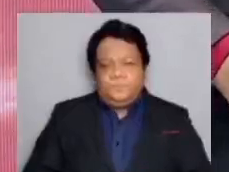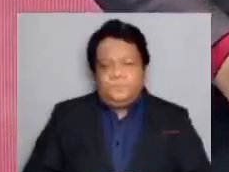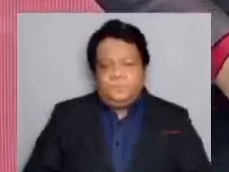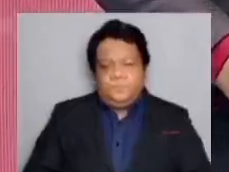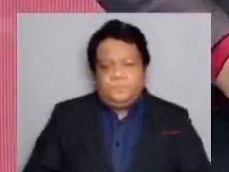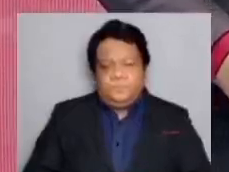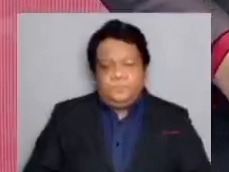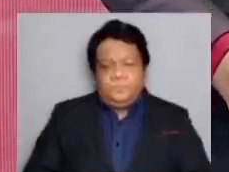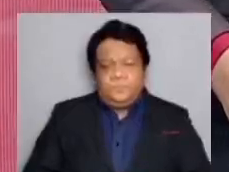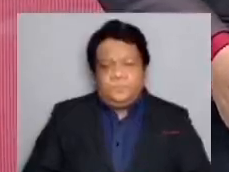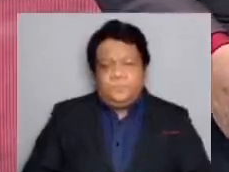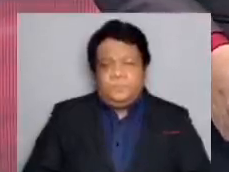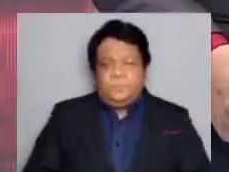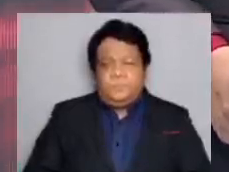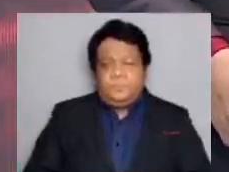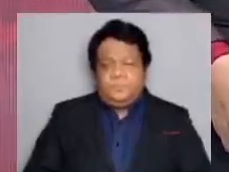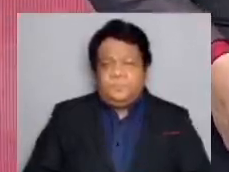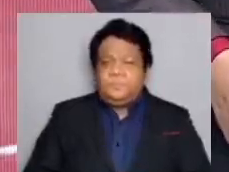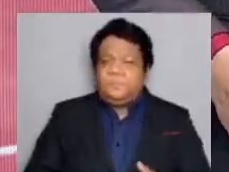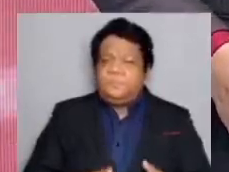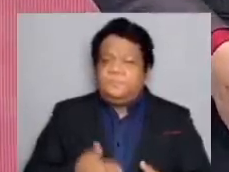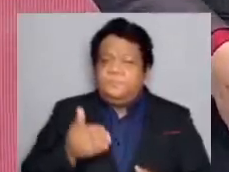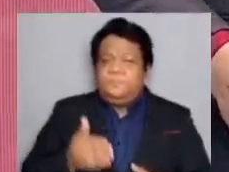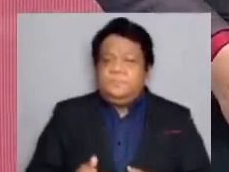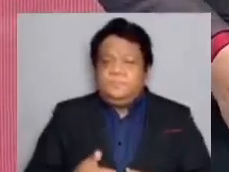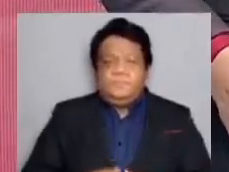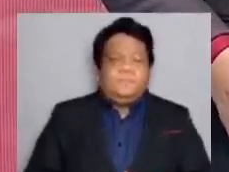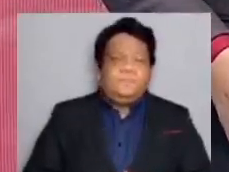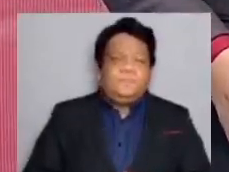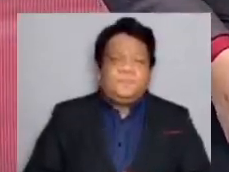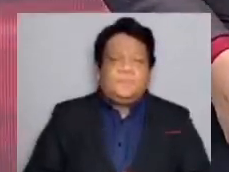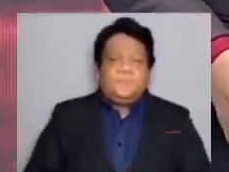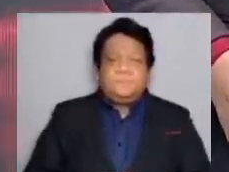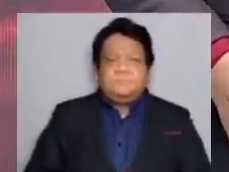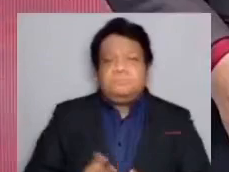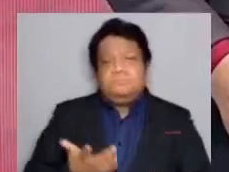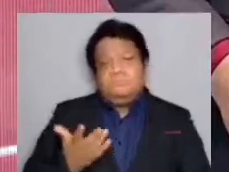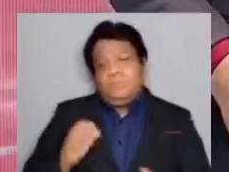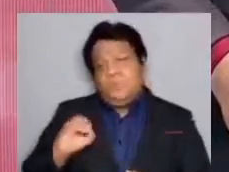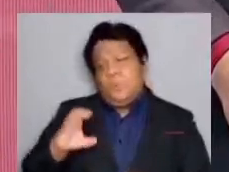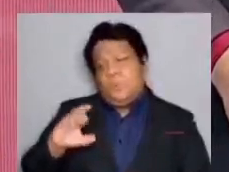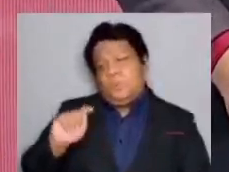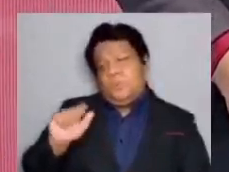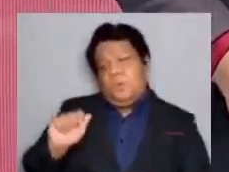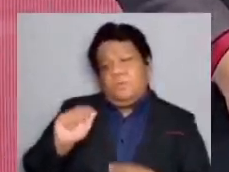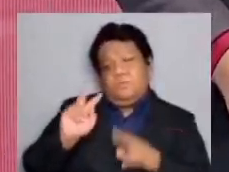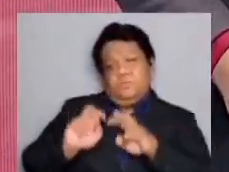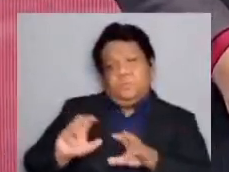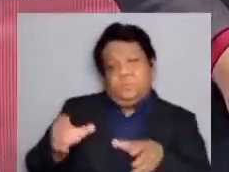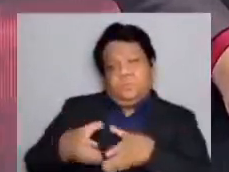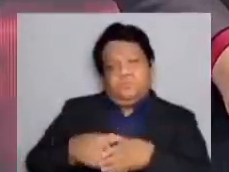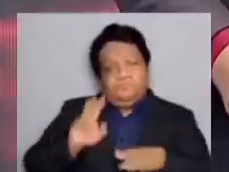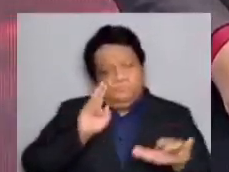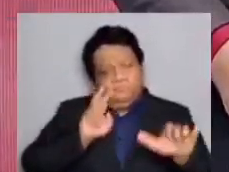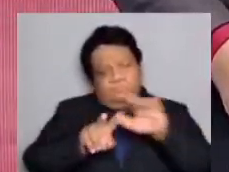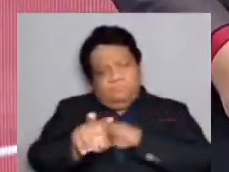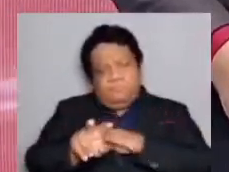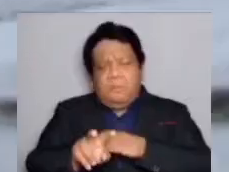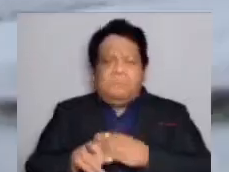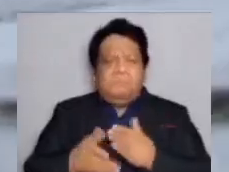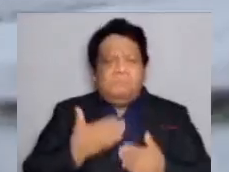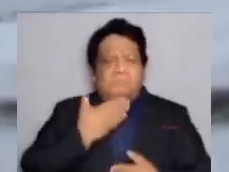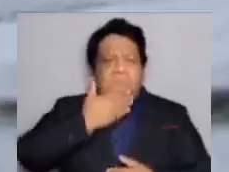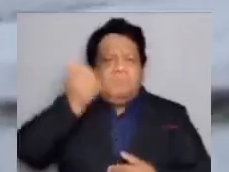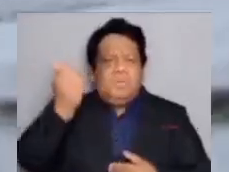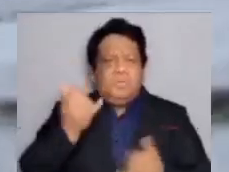Maganda at maayos sa pagdiriwang ng Pasko ang nakikita ng OCTA Research kahit nasa paligid pa rin ang COVID-19. Ayon